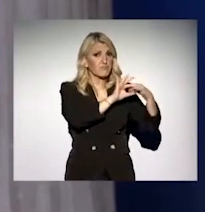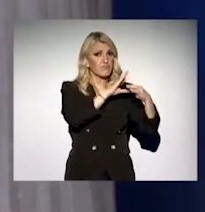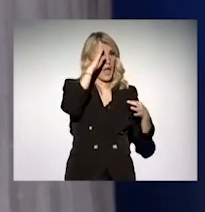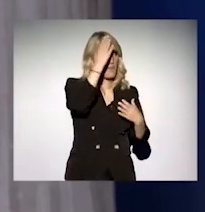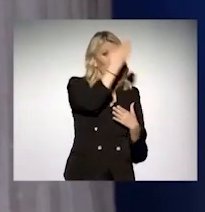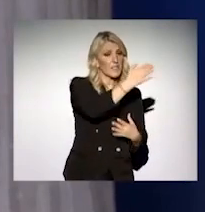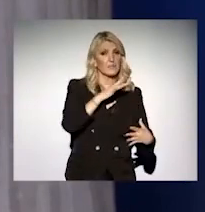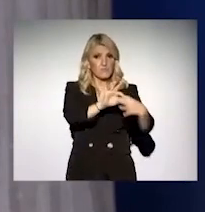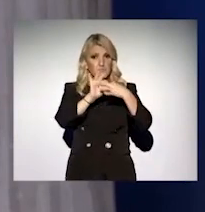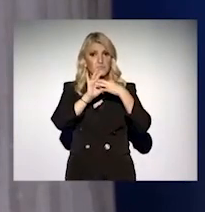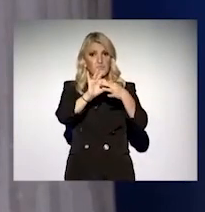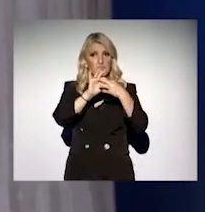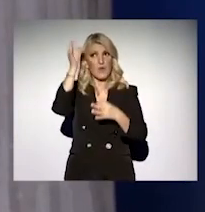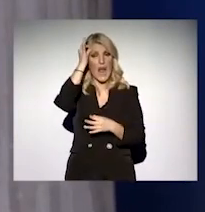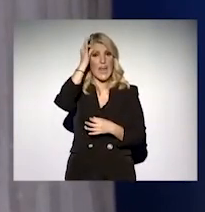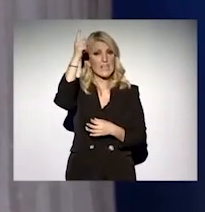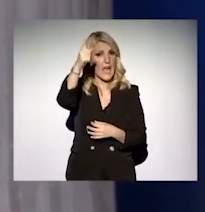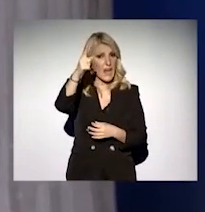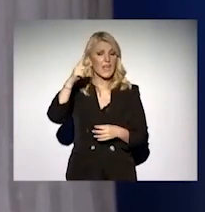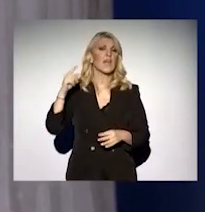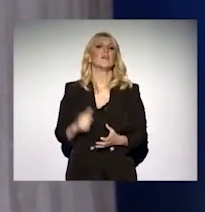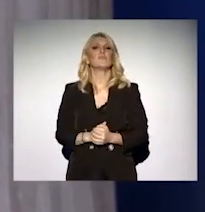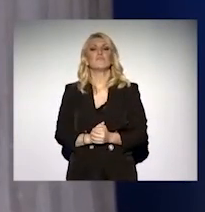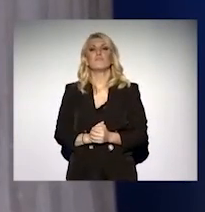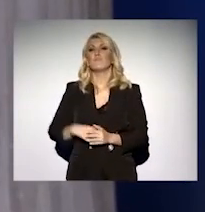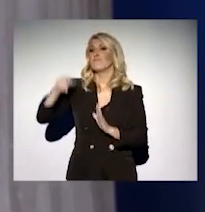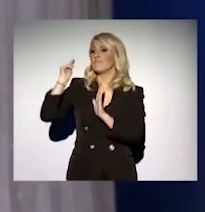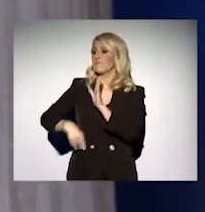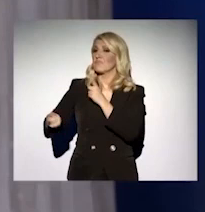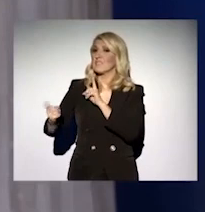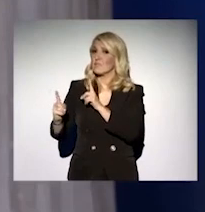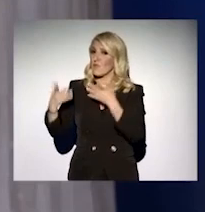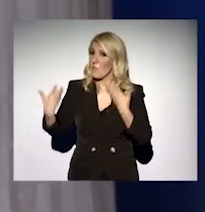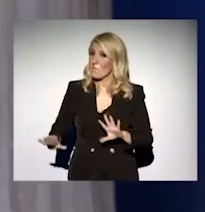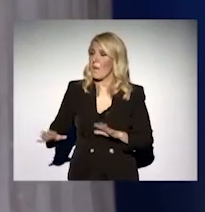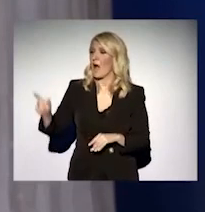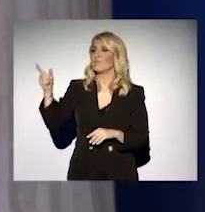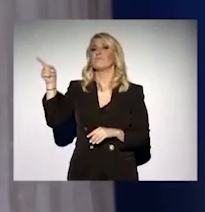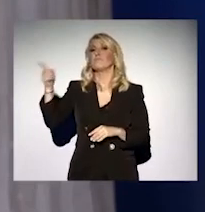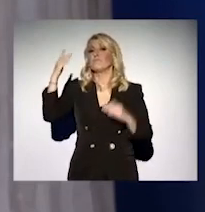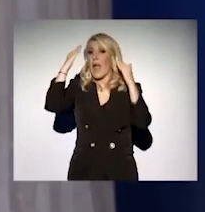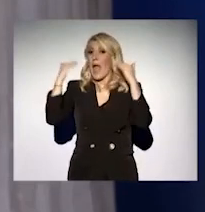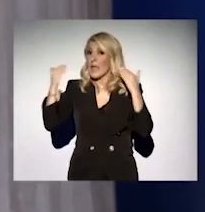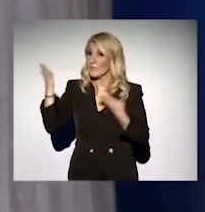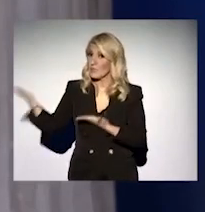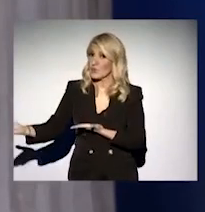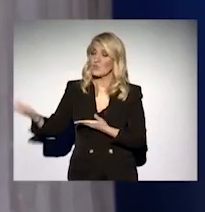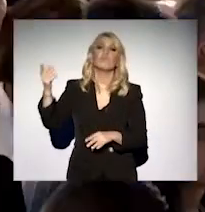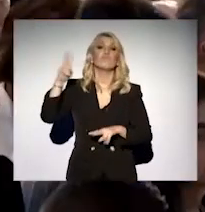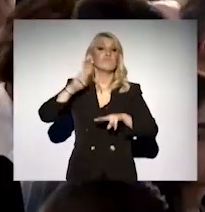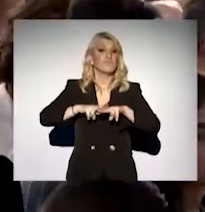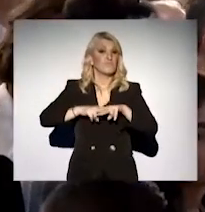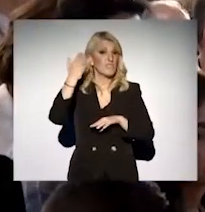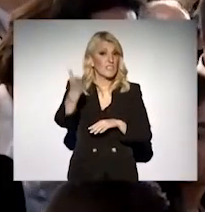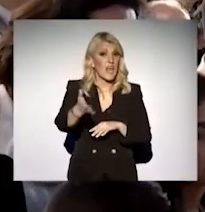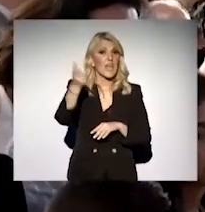Θα ήθελα, αν μου επιτρέπετε, να μείνουμε λίγο στο κομμάτι ότι υπάρχει μια πολύ έντονη αντιπαράθεση